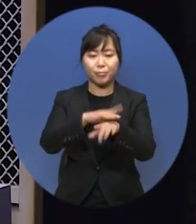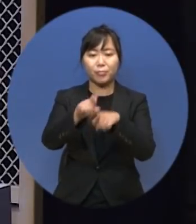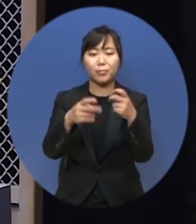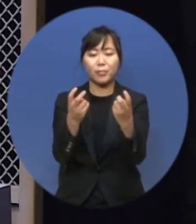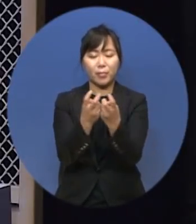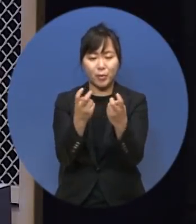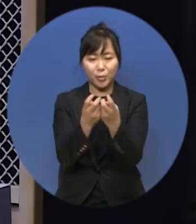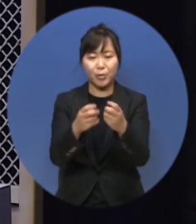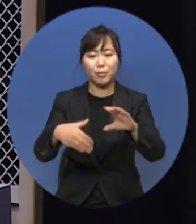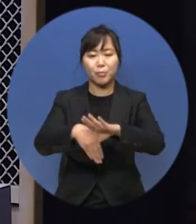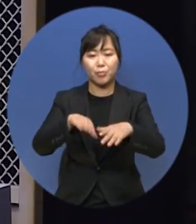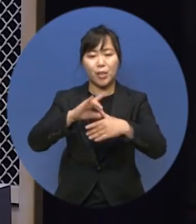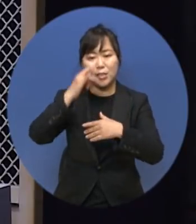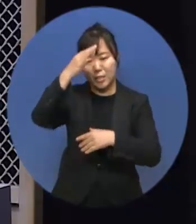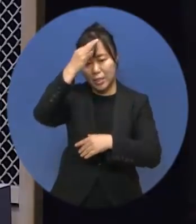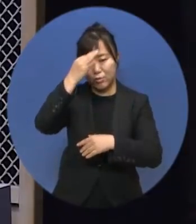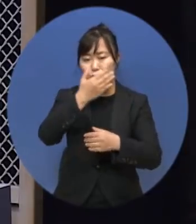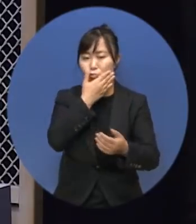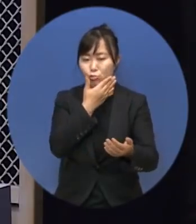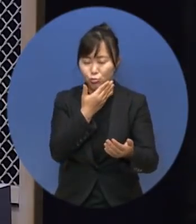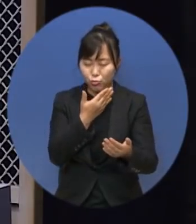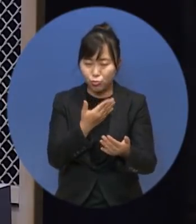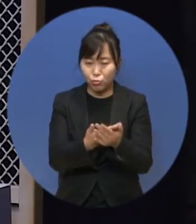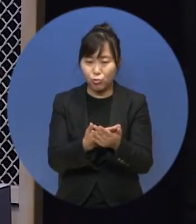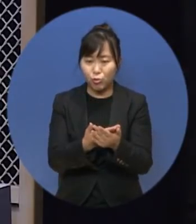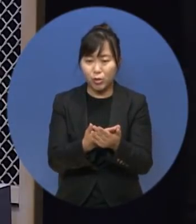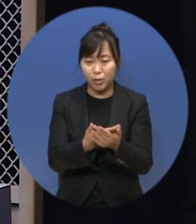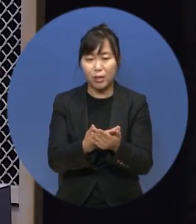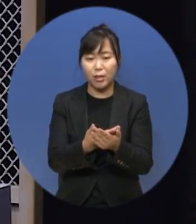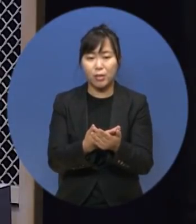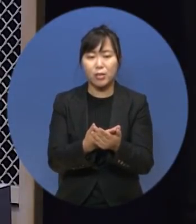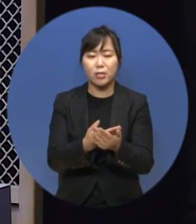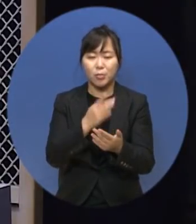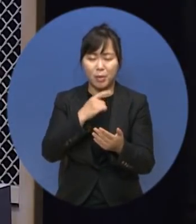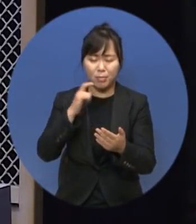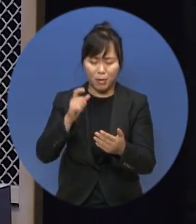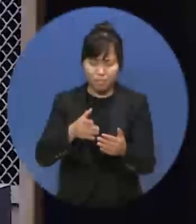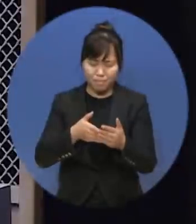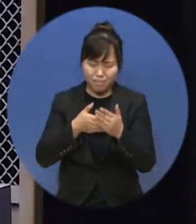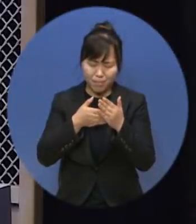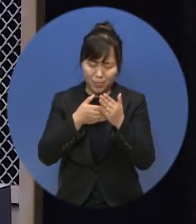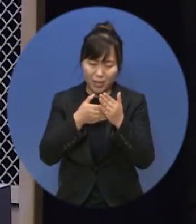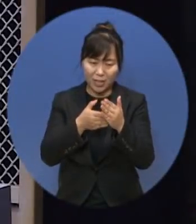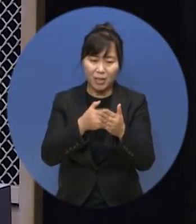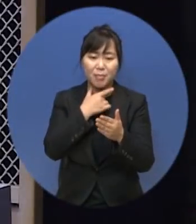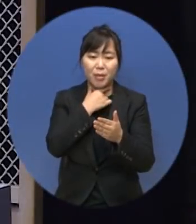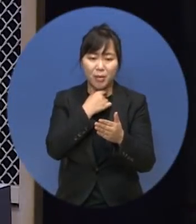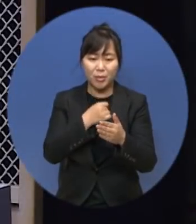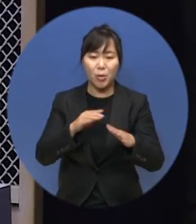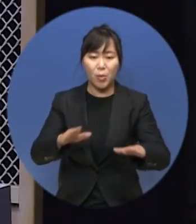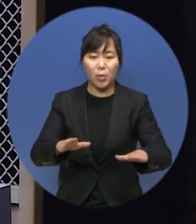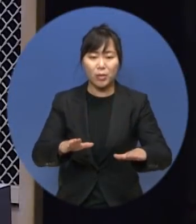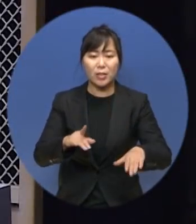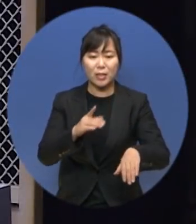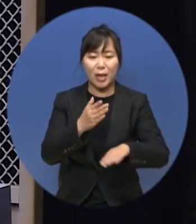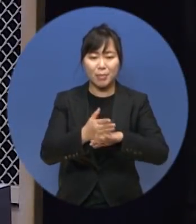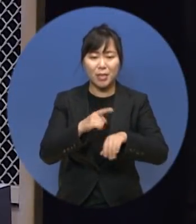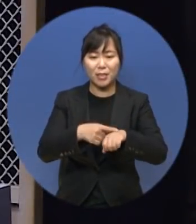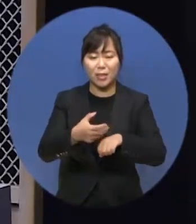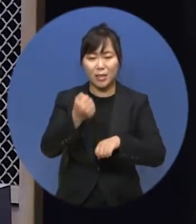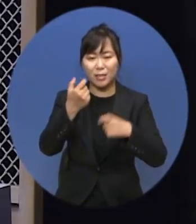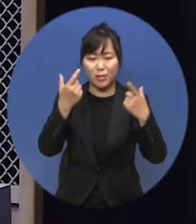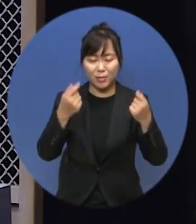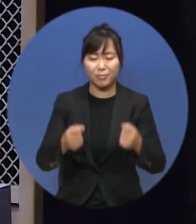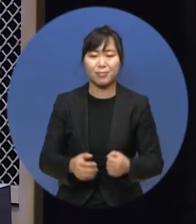실천하는 방법에서도 문화예술이 중요한 축으로 굳건히 자리매김하기를 바라면서 오늘 너무 감사한